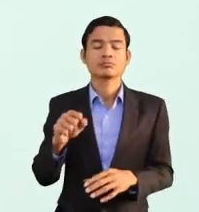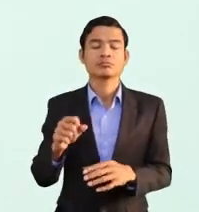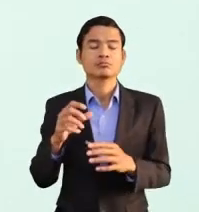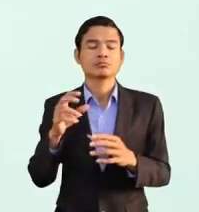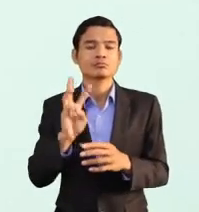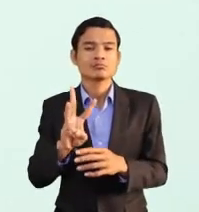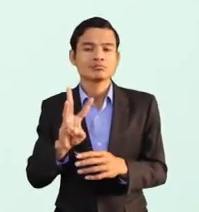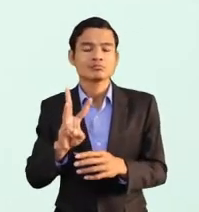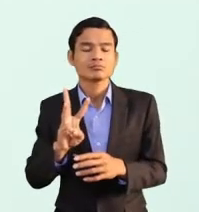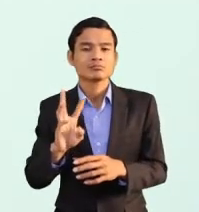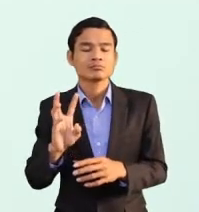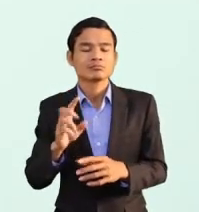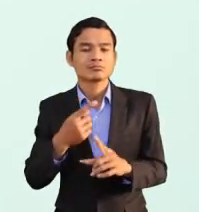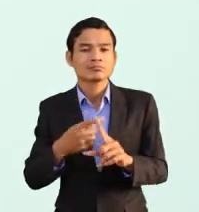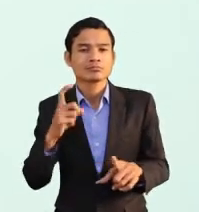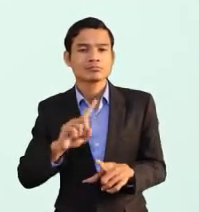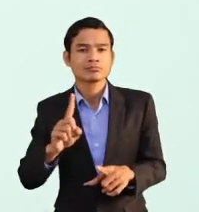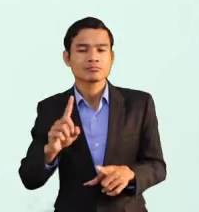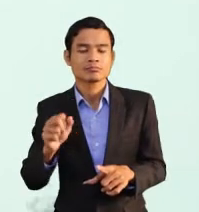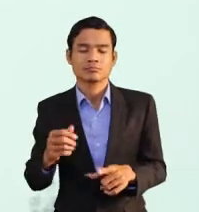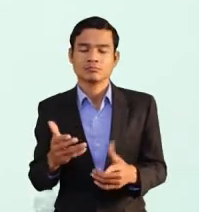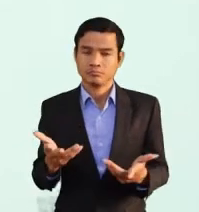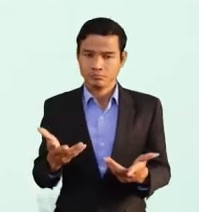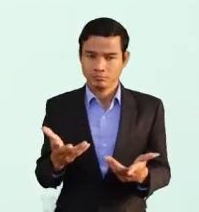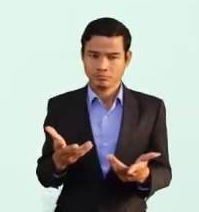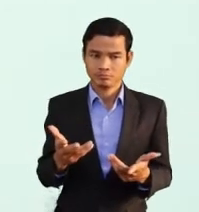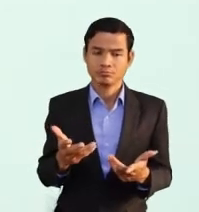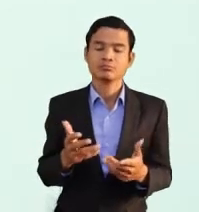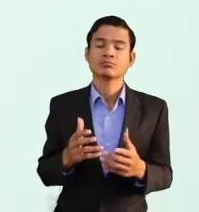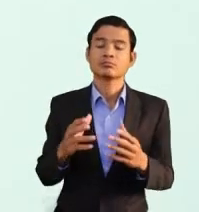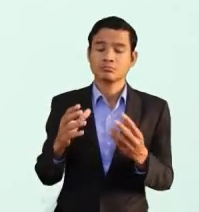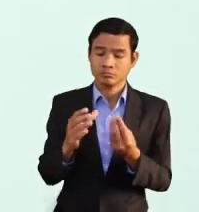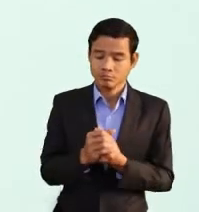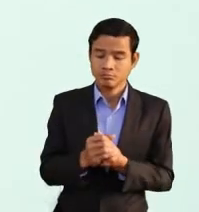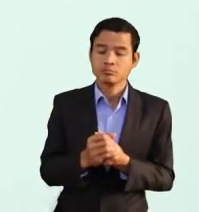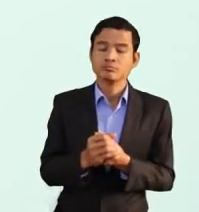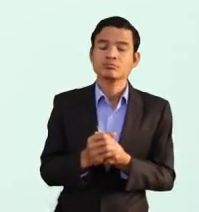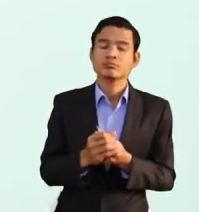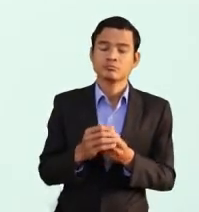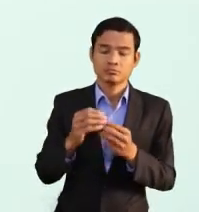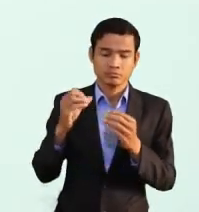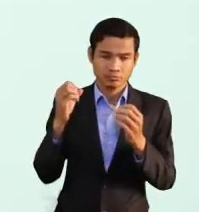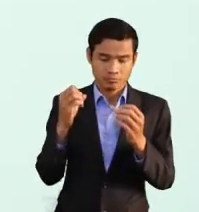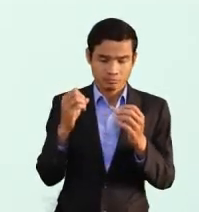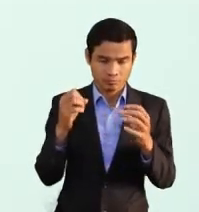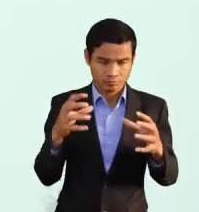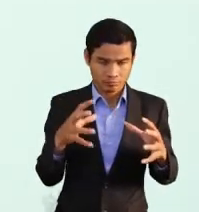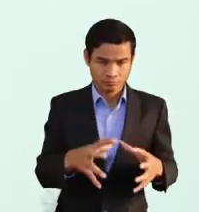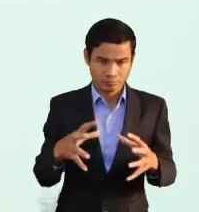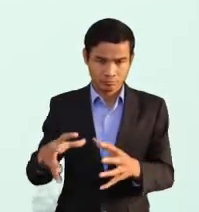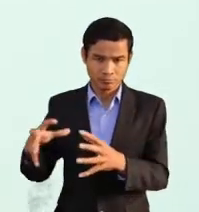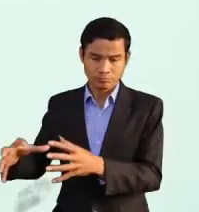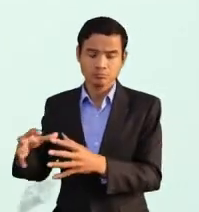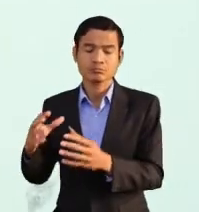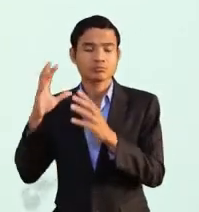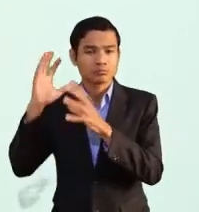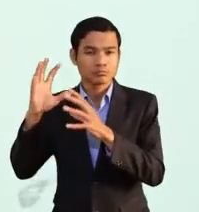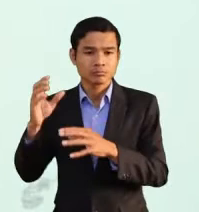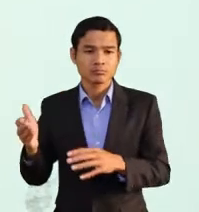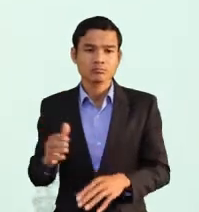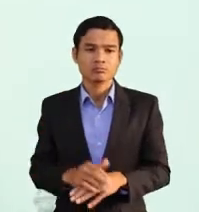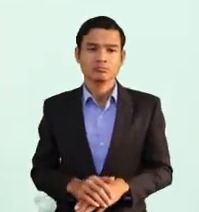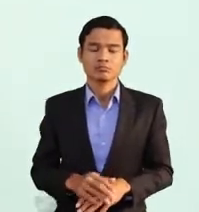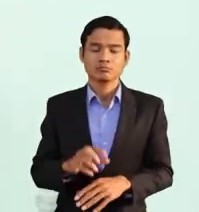bầy cha là ổn na cứ chồng nuôn phải đốn bầy thì cha chứ những hai con tay một đòn